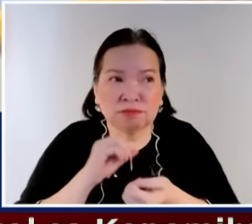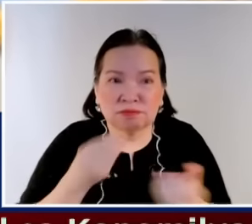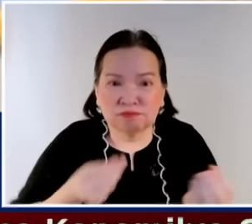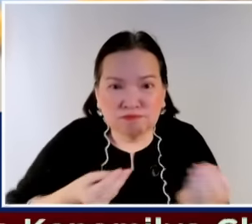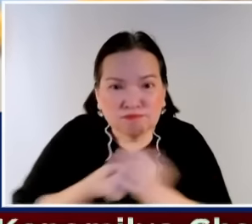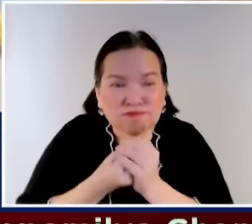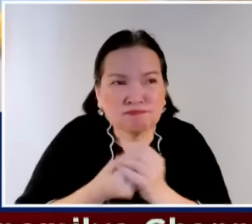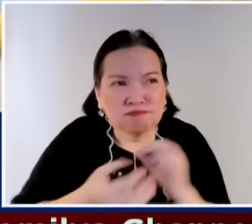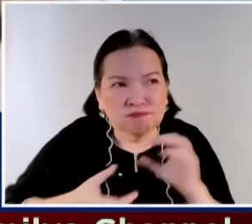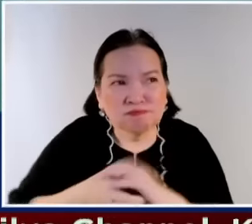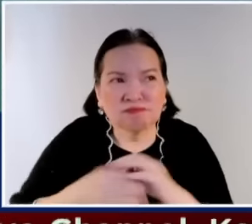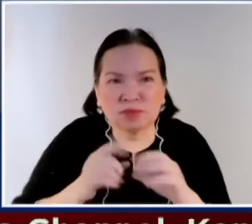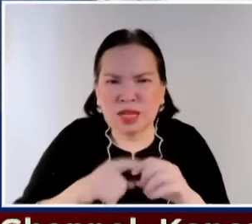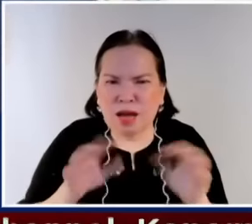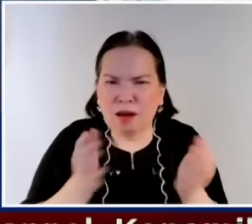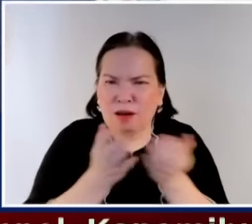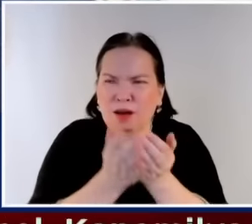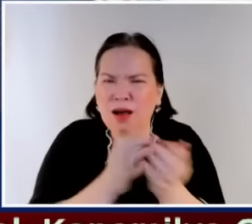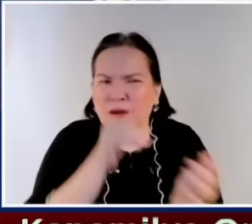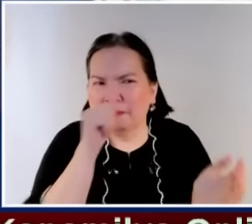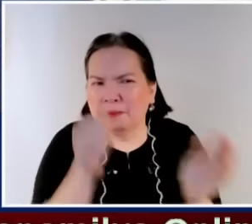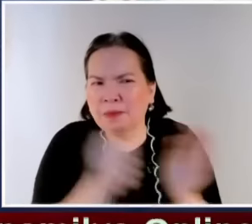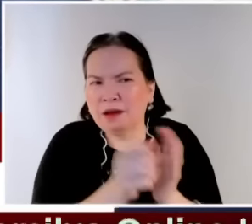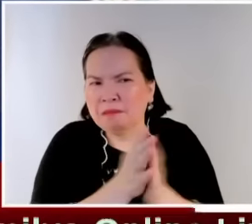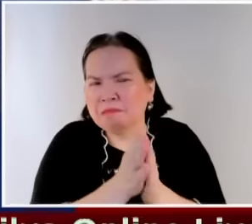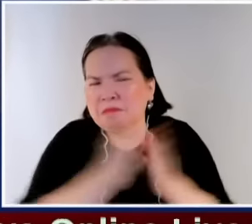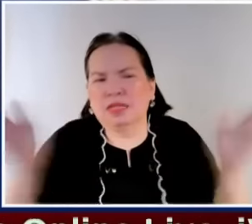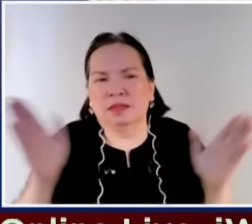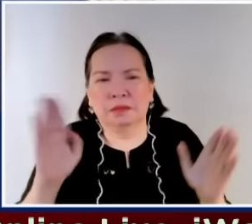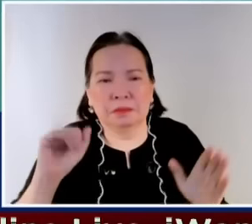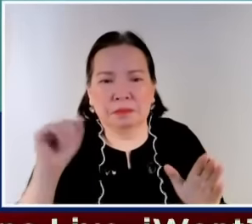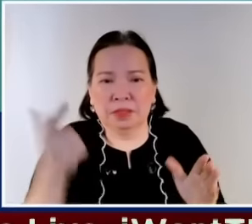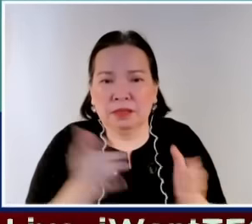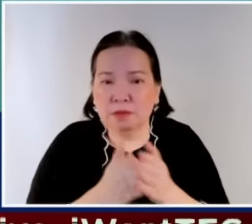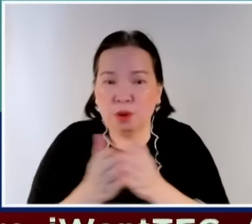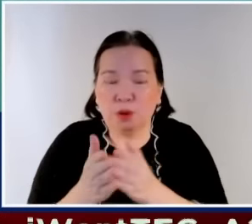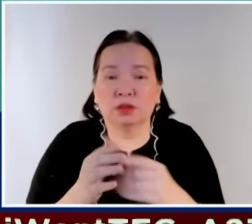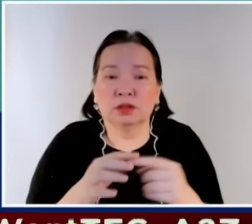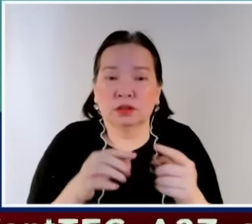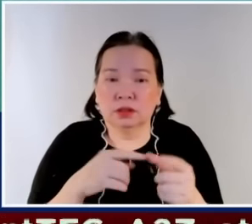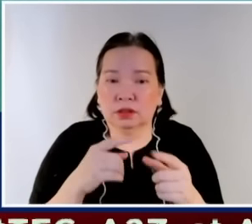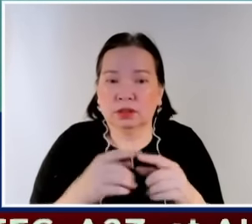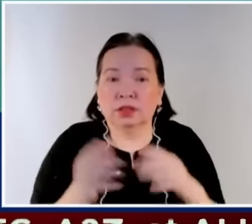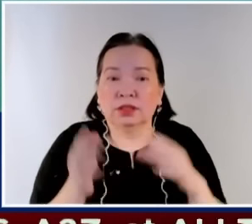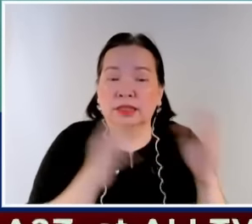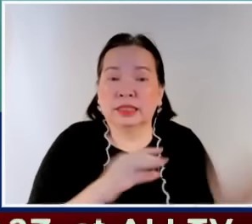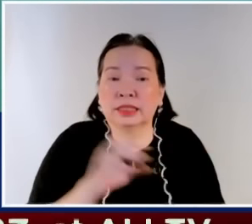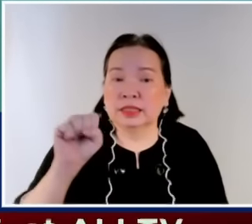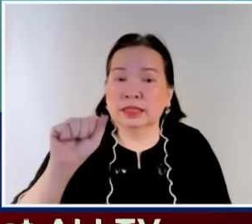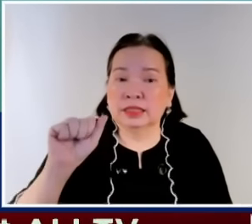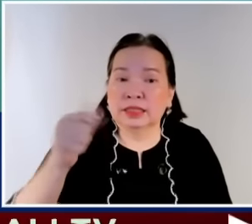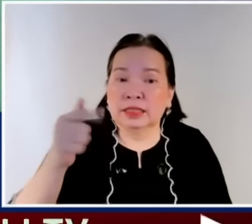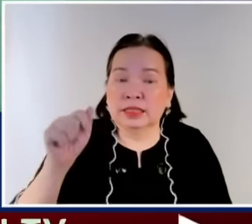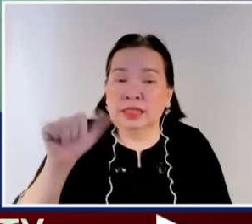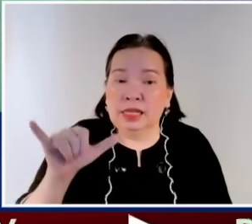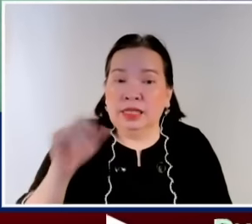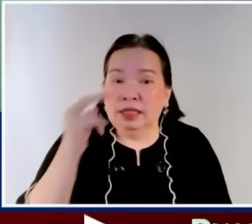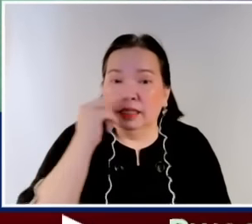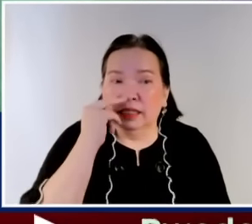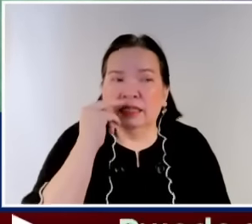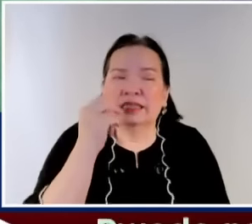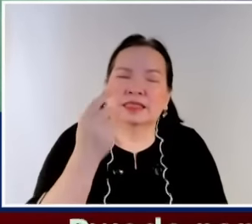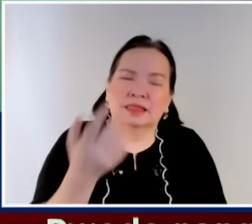naman ito maitatago? Mula sa spill naman ang kinakaharap ng mga taga-Sagay sa Negros Occidental. Nagkulay itim ang